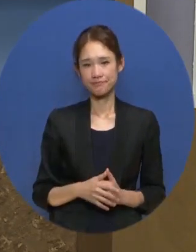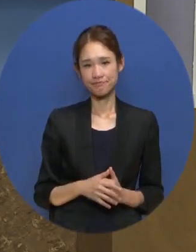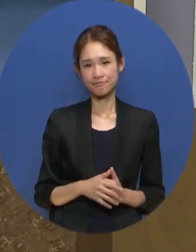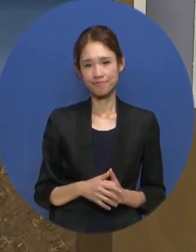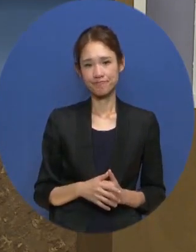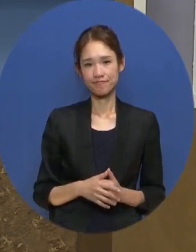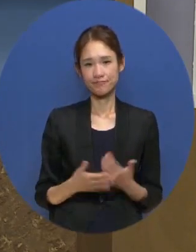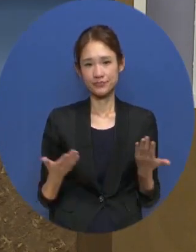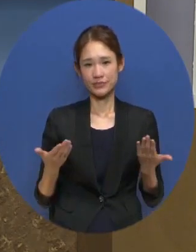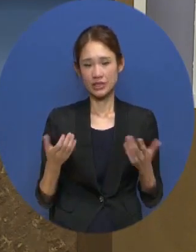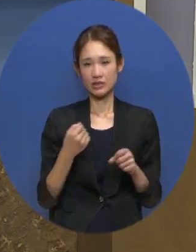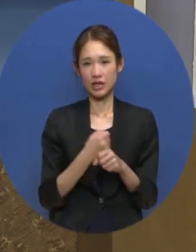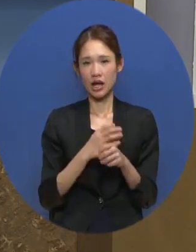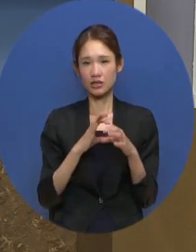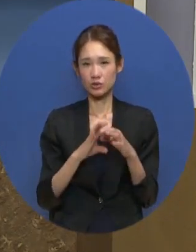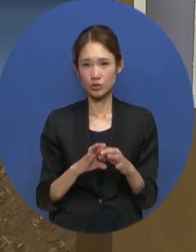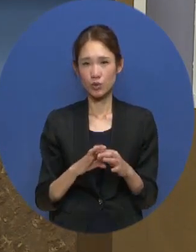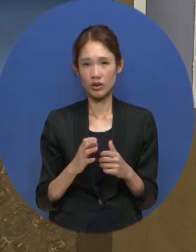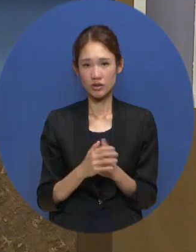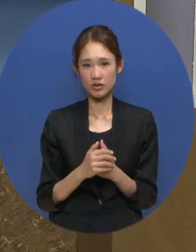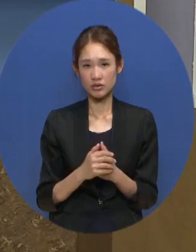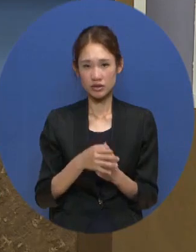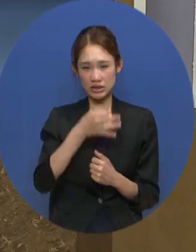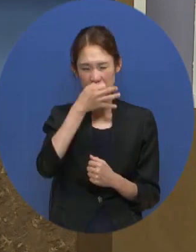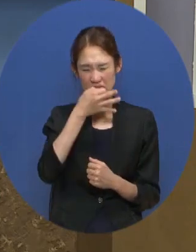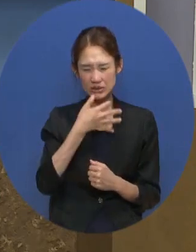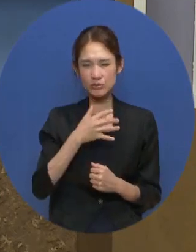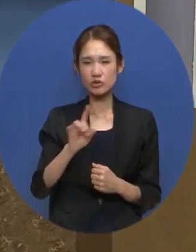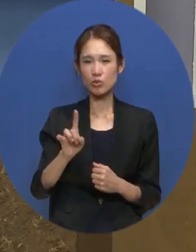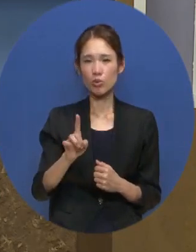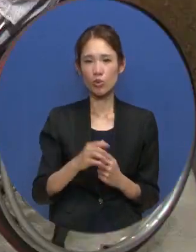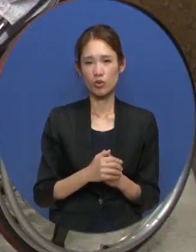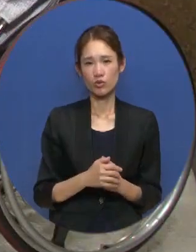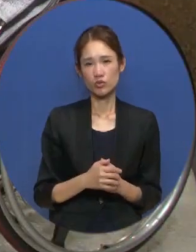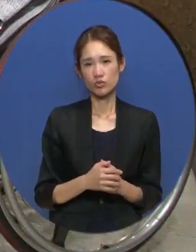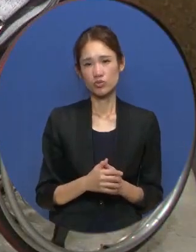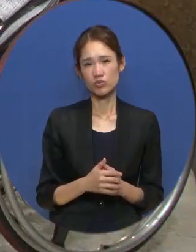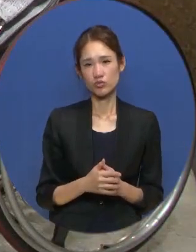주셨는데요. 그렇다면 좀 힘든 점은 없으신가요?